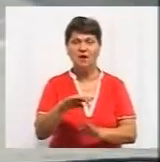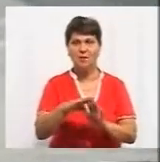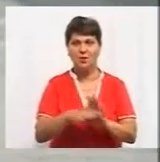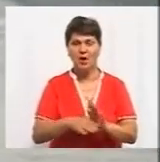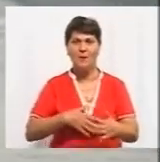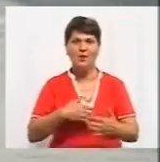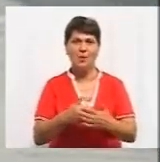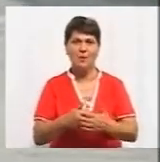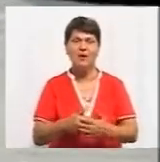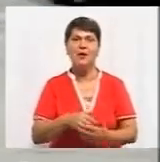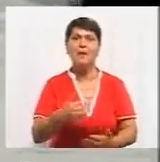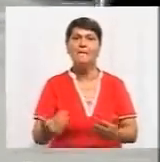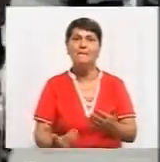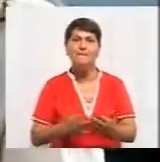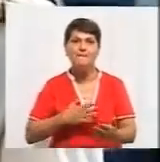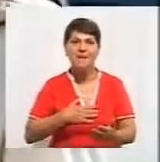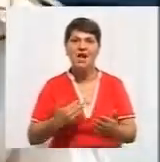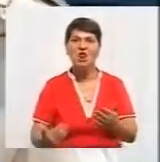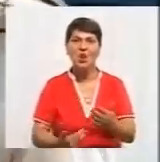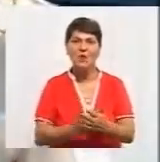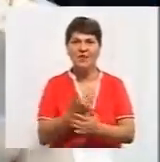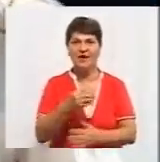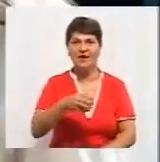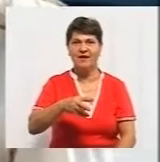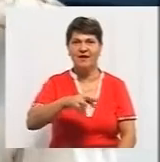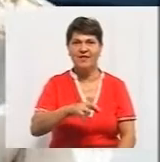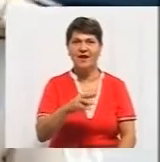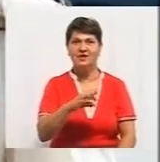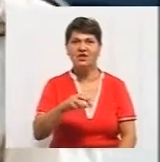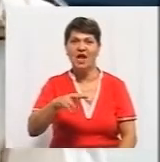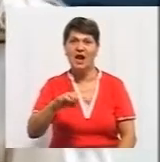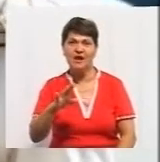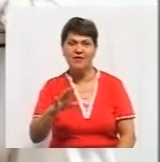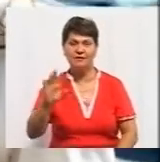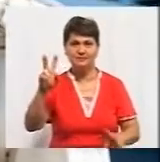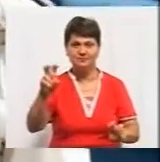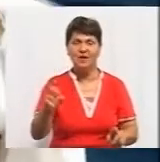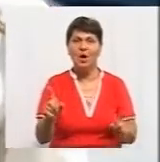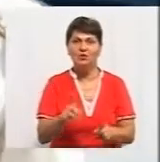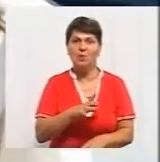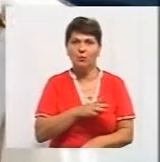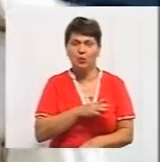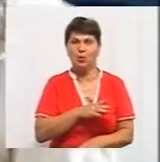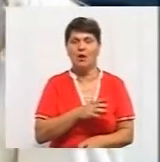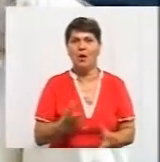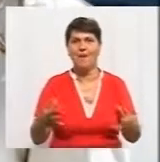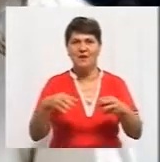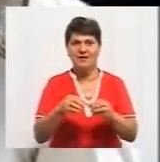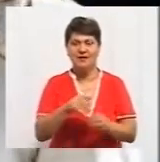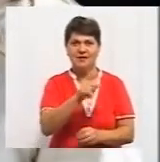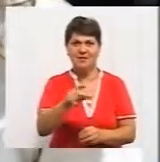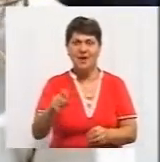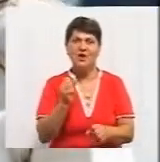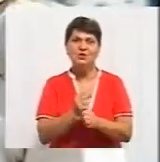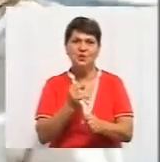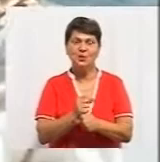громадської ініціативи «Мій новий Тяжилів». Для того, щоб у нас були зміни, ми повинні об'єднати мешканців. Тому ми зробили таку платформу, там,